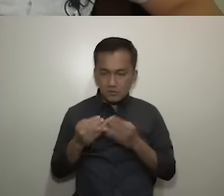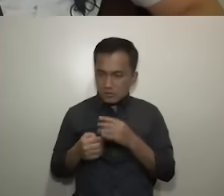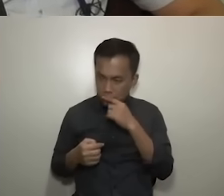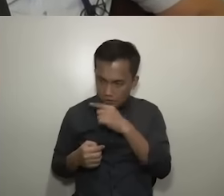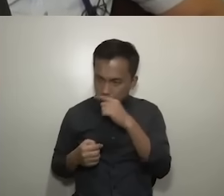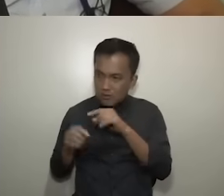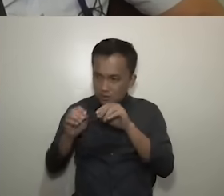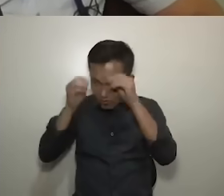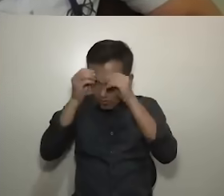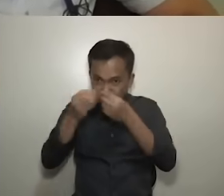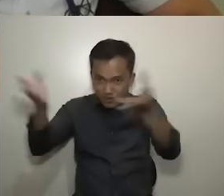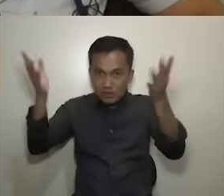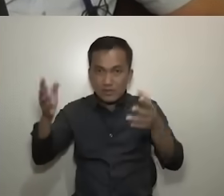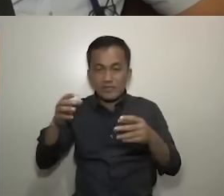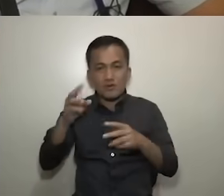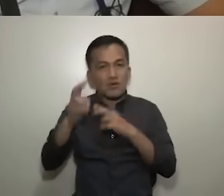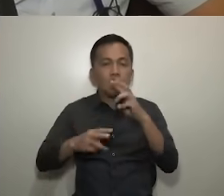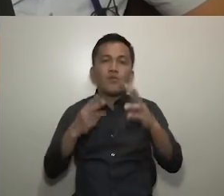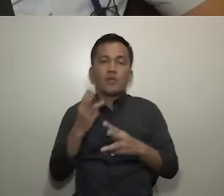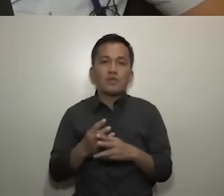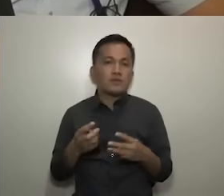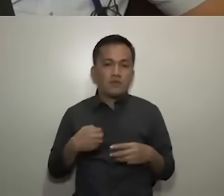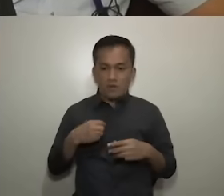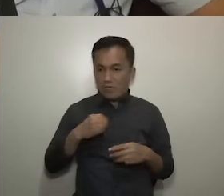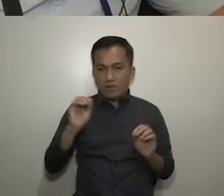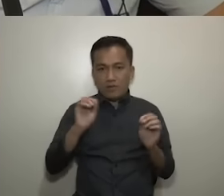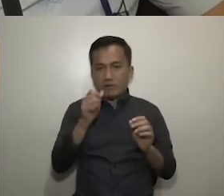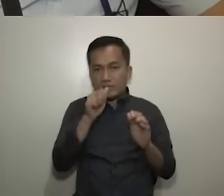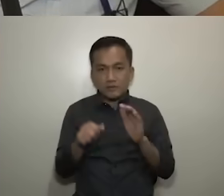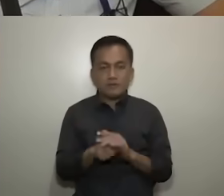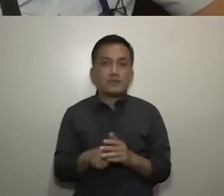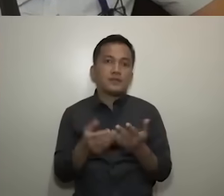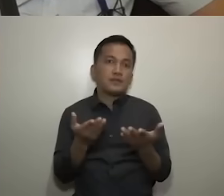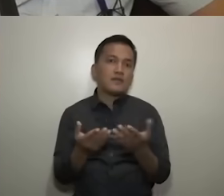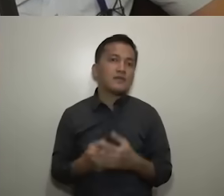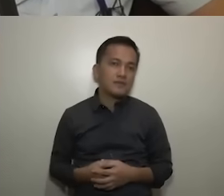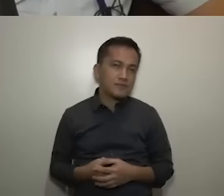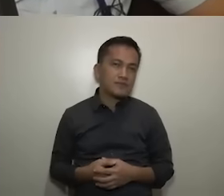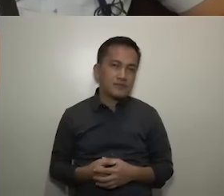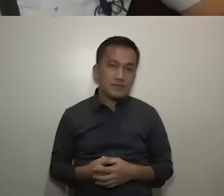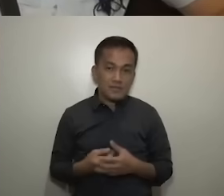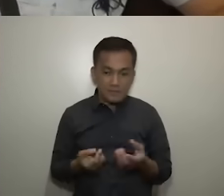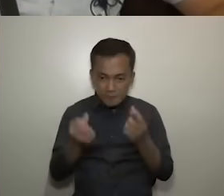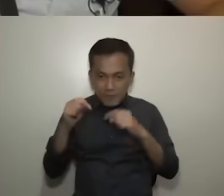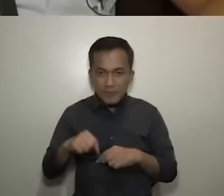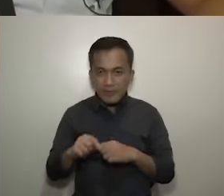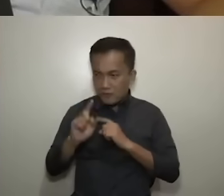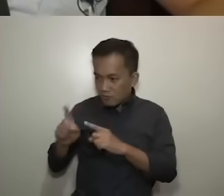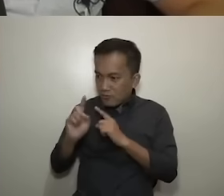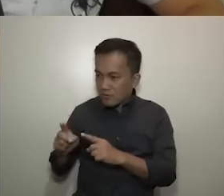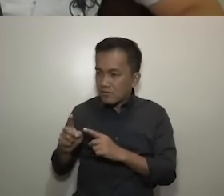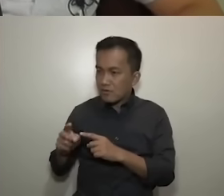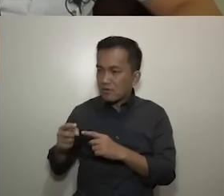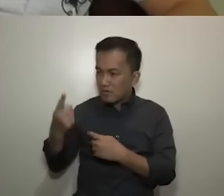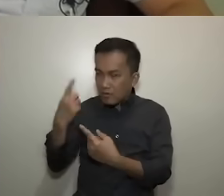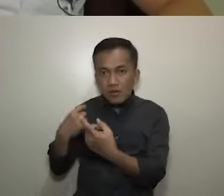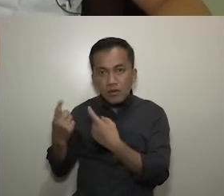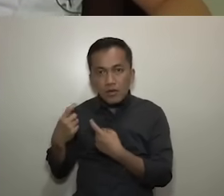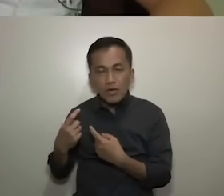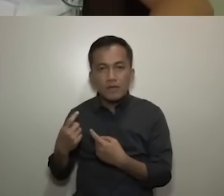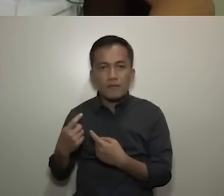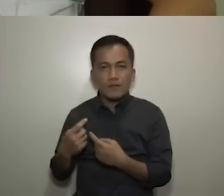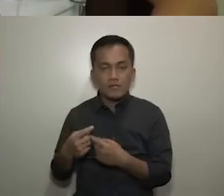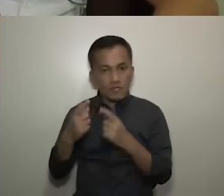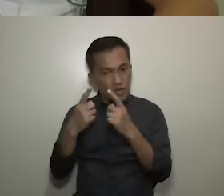ako sa buong mundo. Oh. Wala na ako itatago, no? Oh. So ngayon, andito ako para sagutin yung mga inungkat mo.